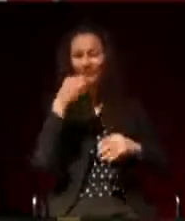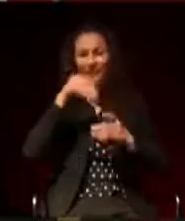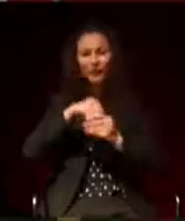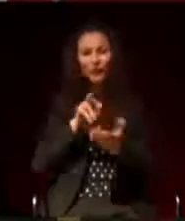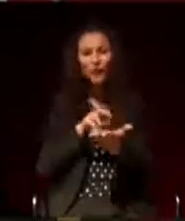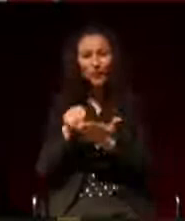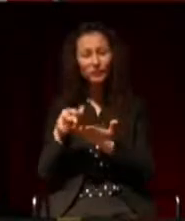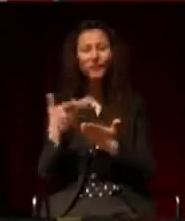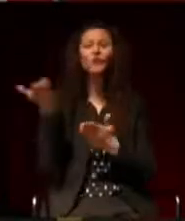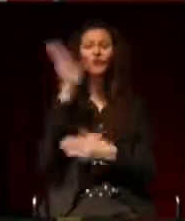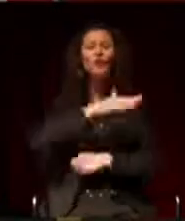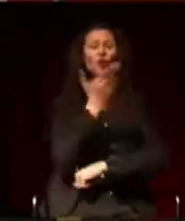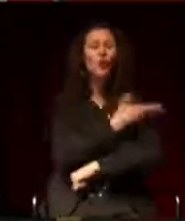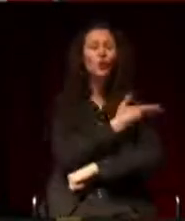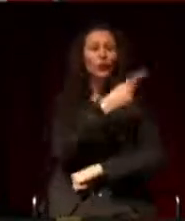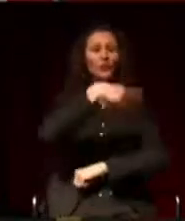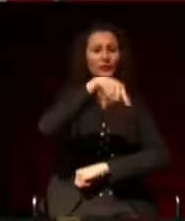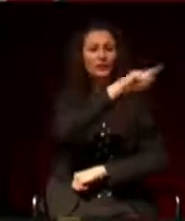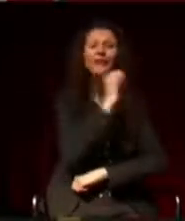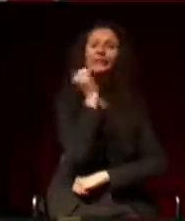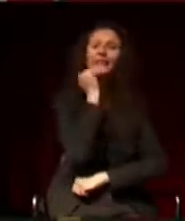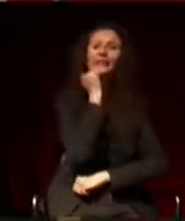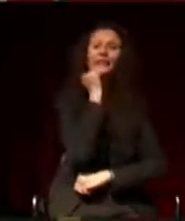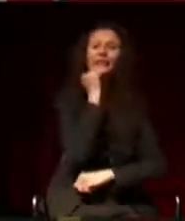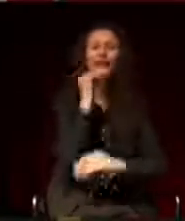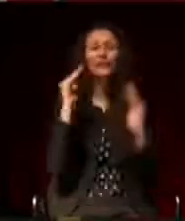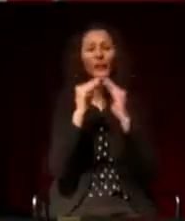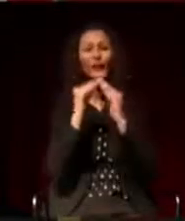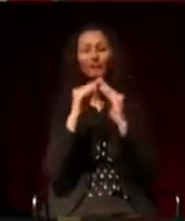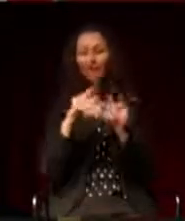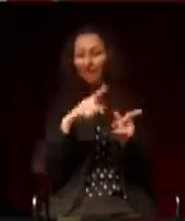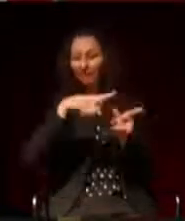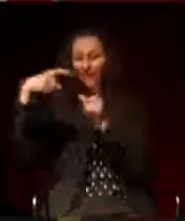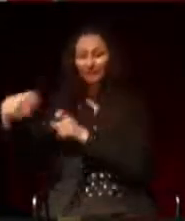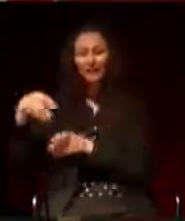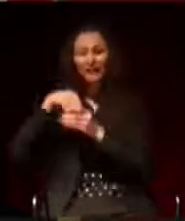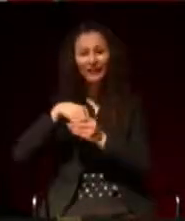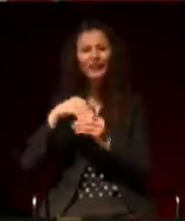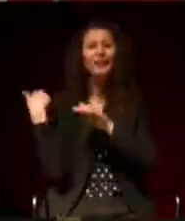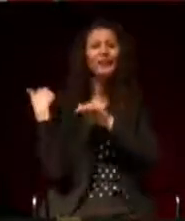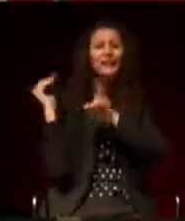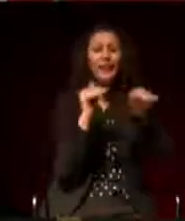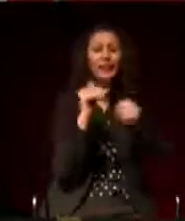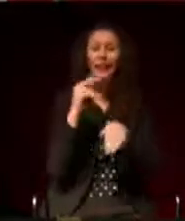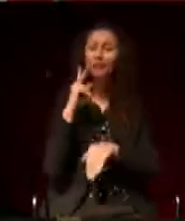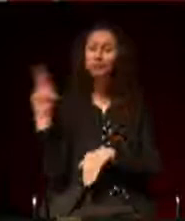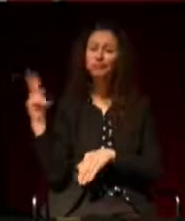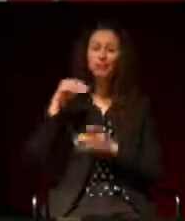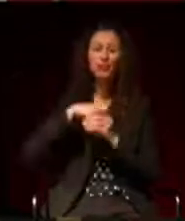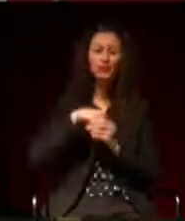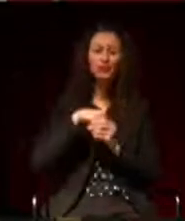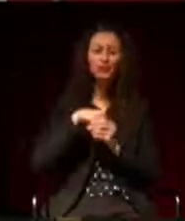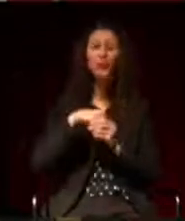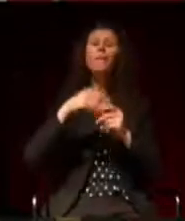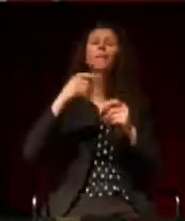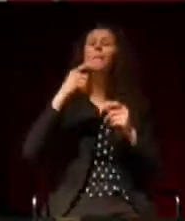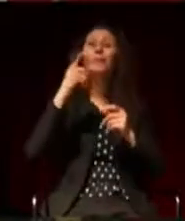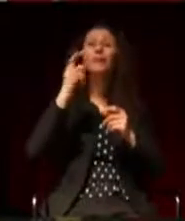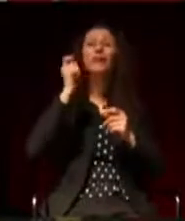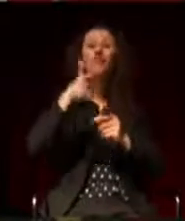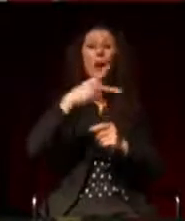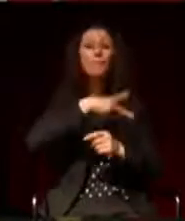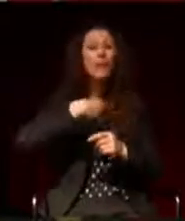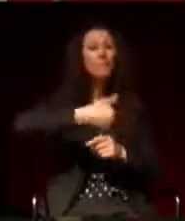yönetilmesi, sonra yurttaşlarımızın geçici konutlarına yerleştirmeleri sürecinde desteğinizden dolayı metropol ilçe